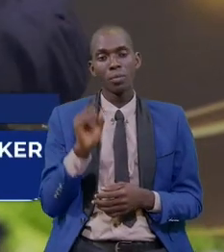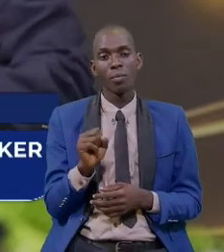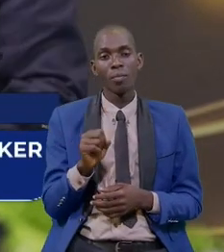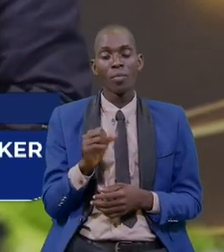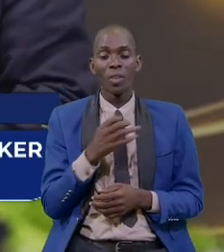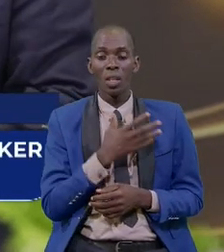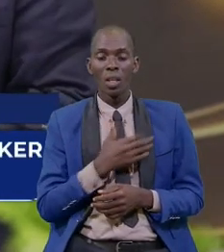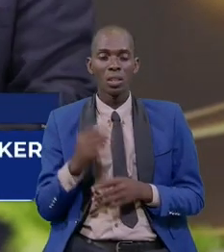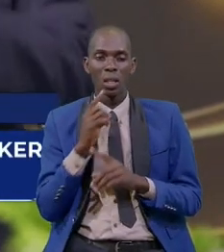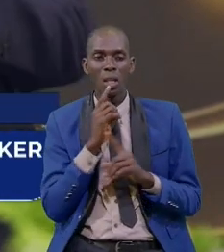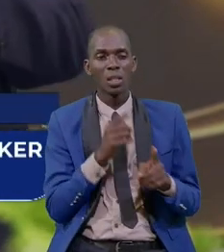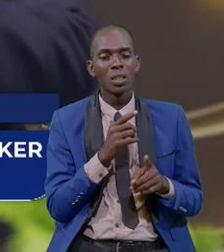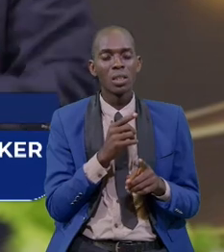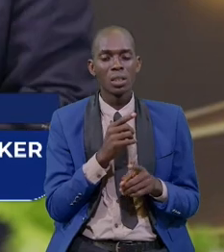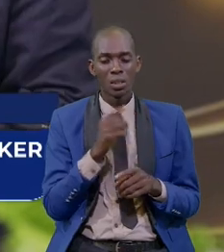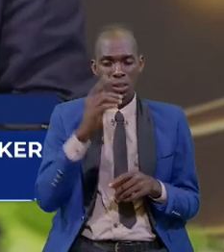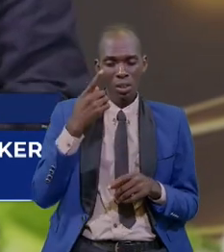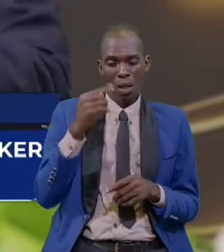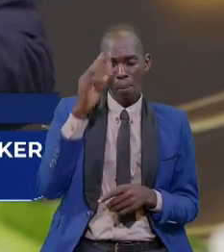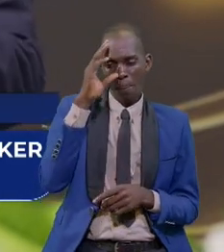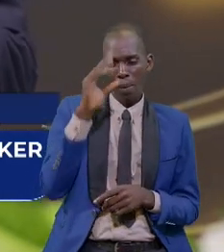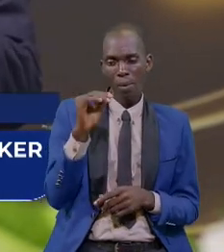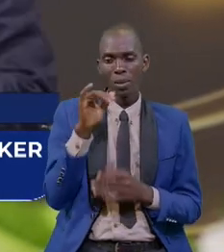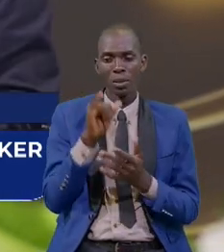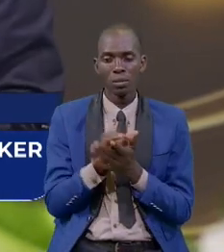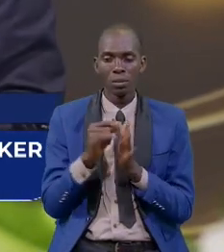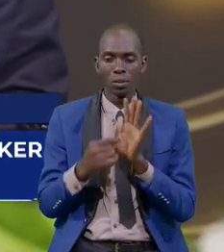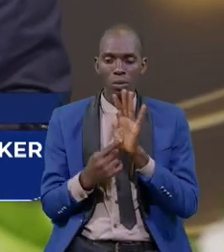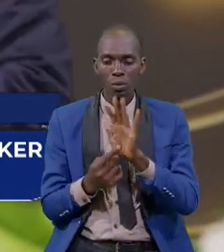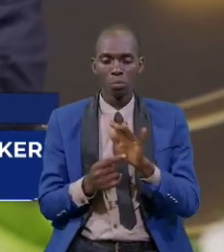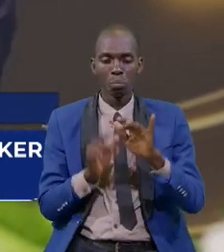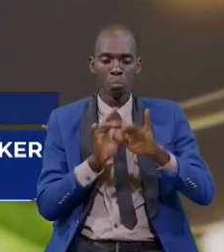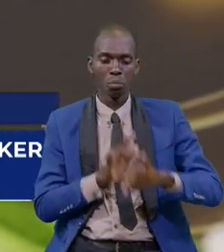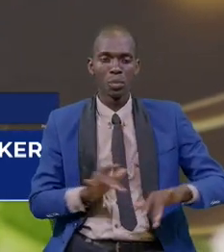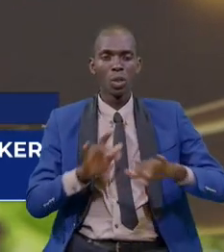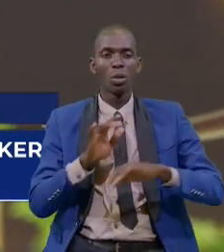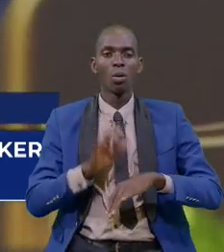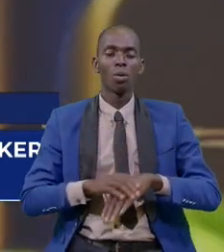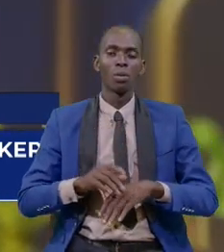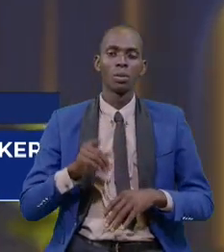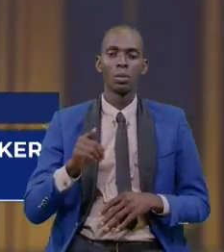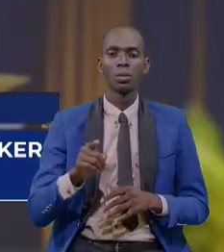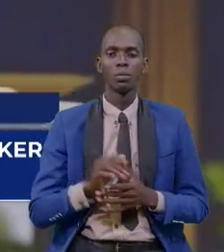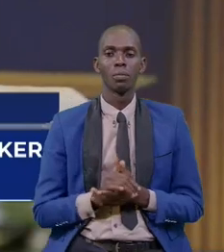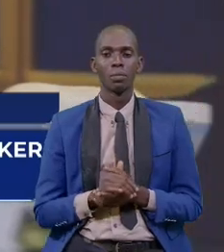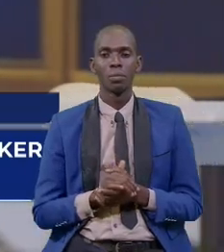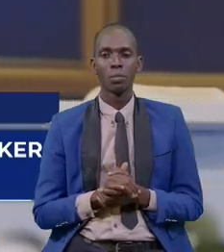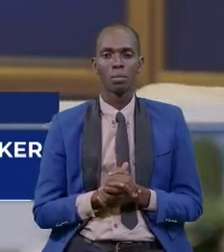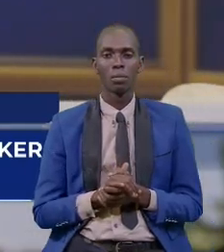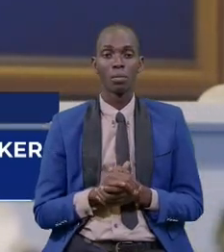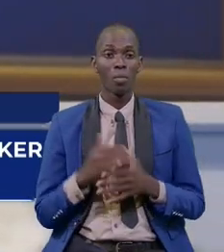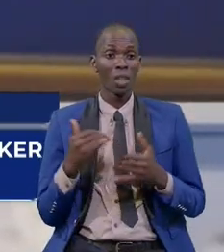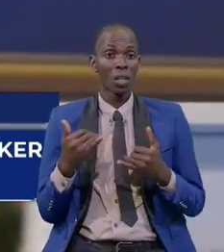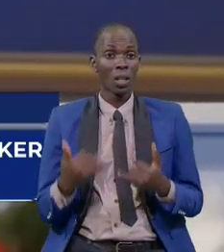qui a exercé la miséricorde envers lui. Maintenant, il a